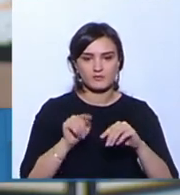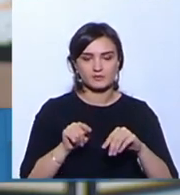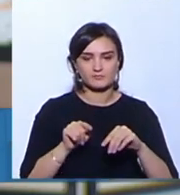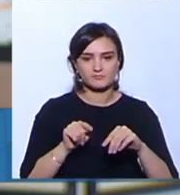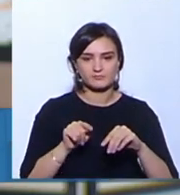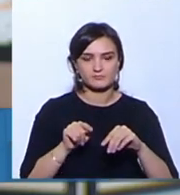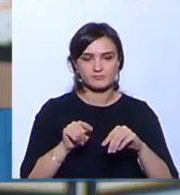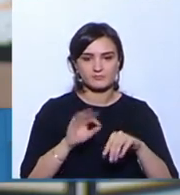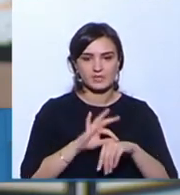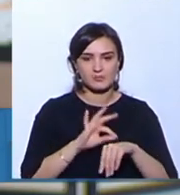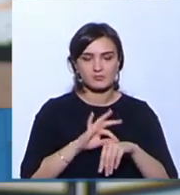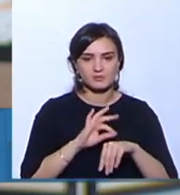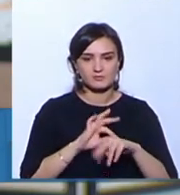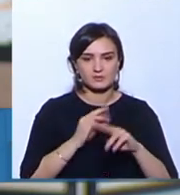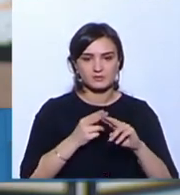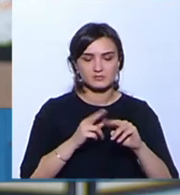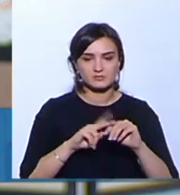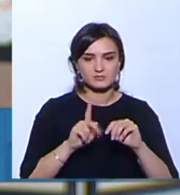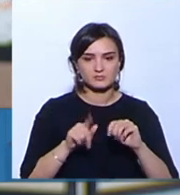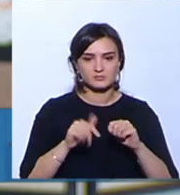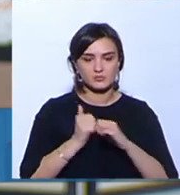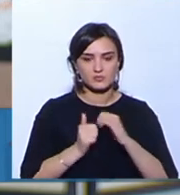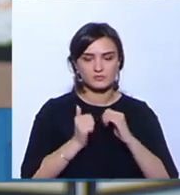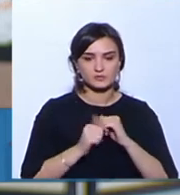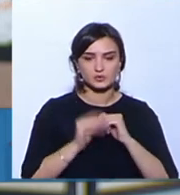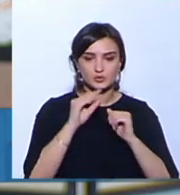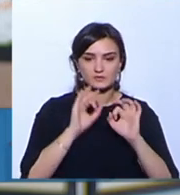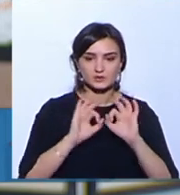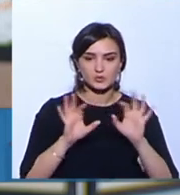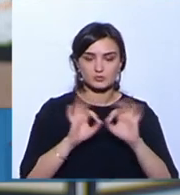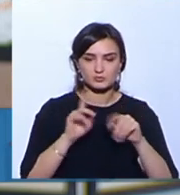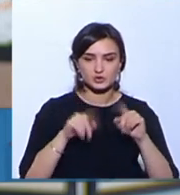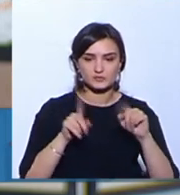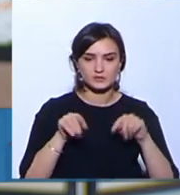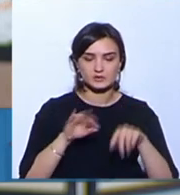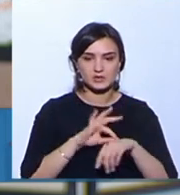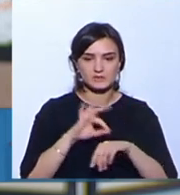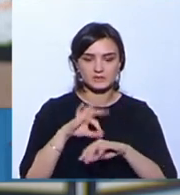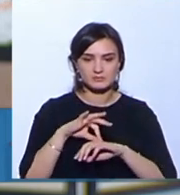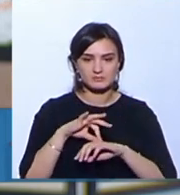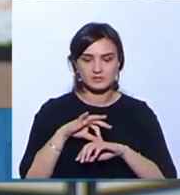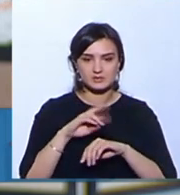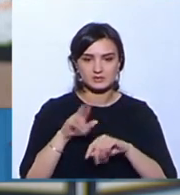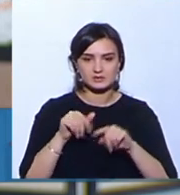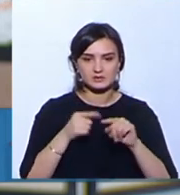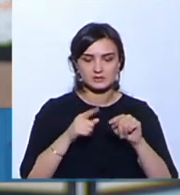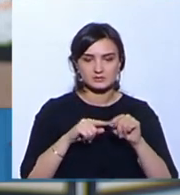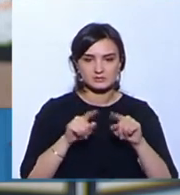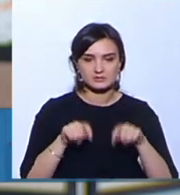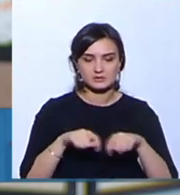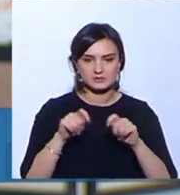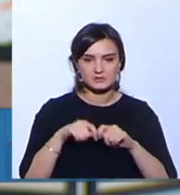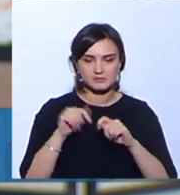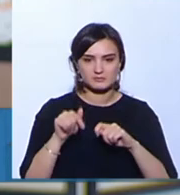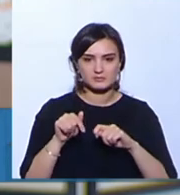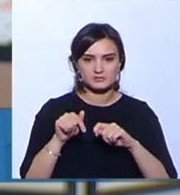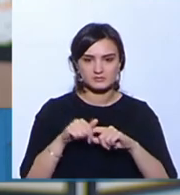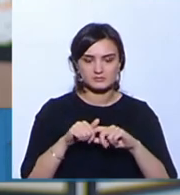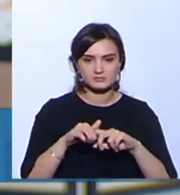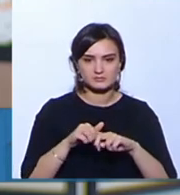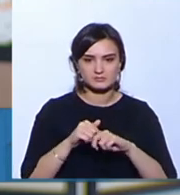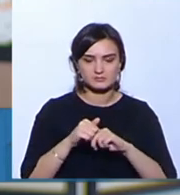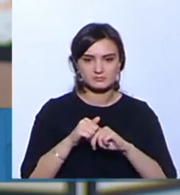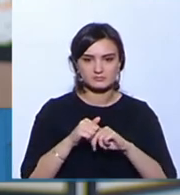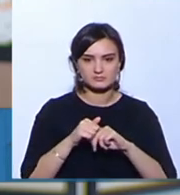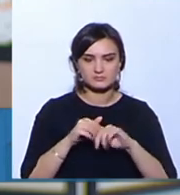ეს დაავადება, რომ ყოველთვის როცა ლაპარაკობთ იშვიათ დაავადებებზე და მეტაბოლურ დარღვევებზე,